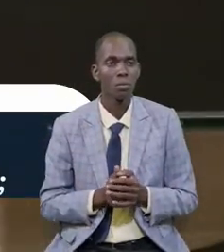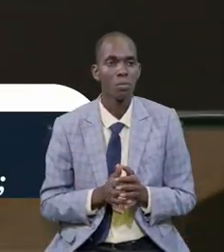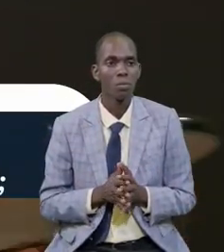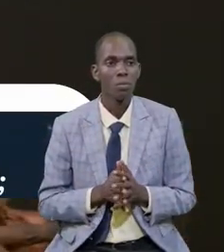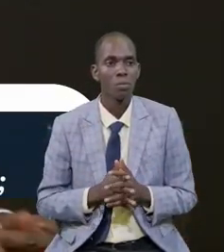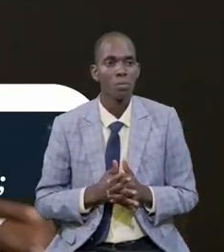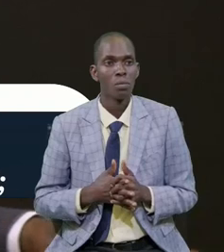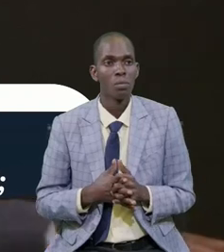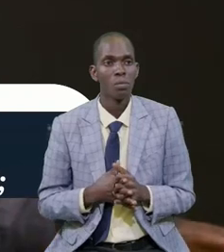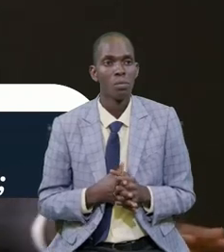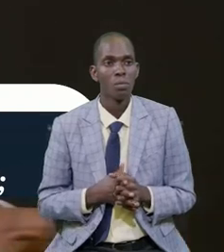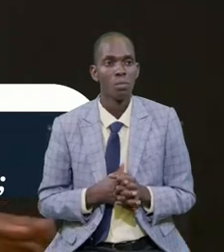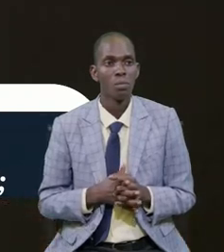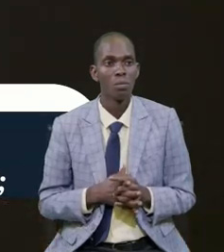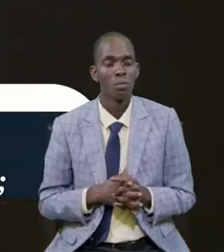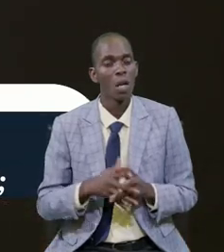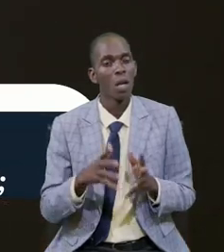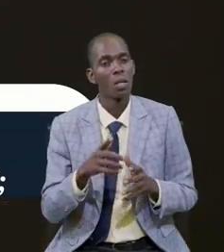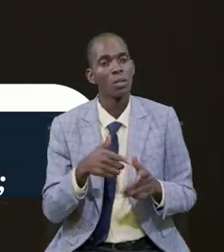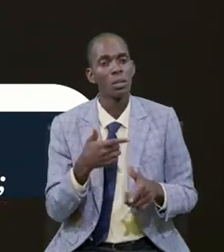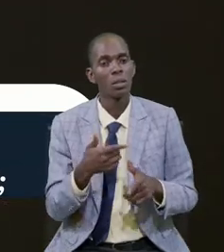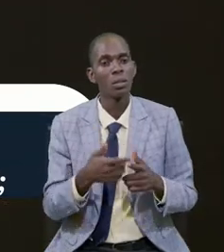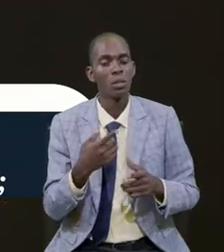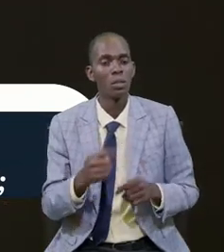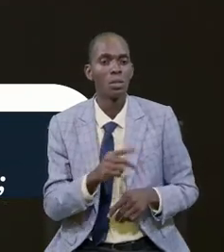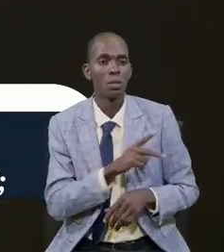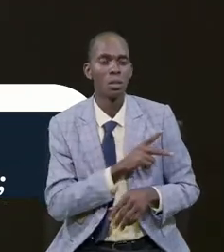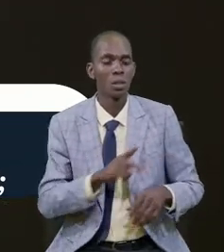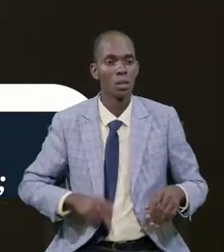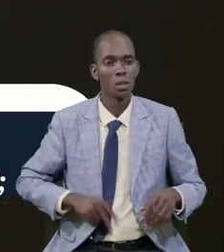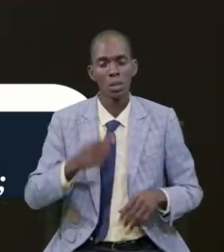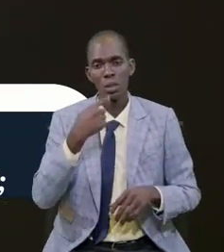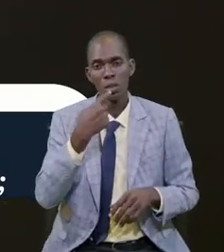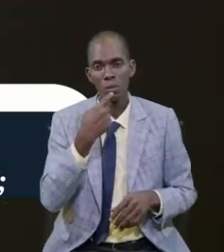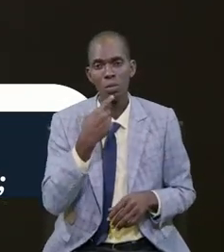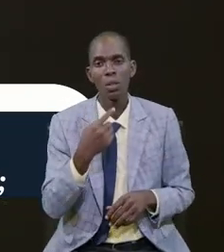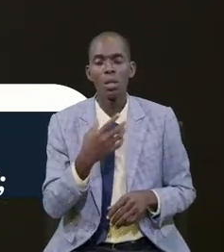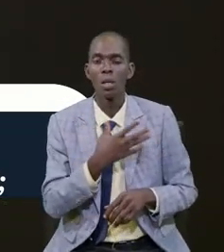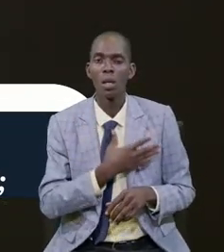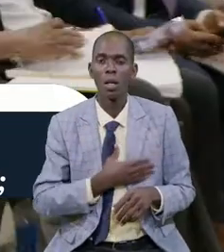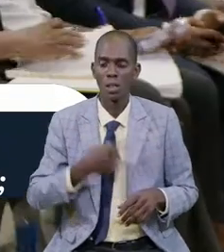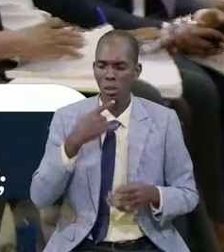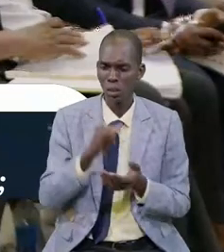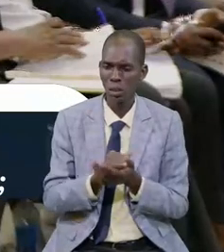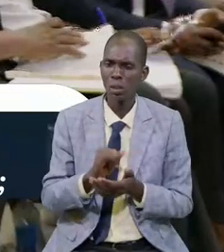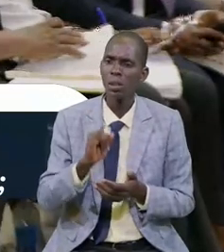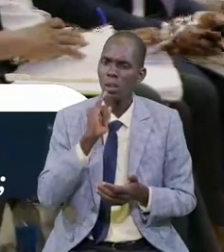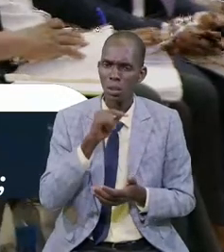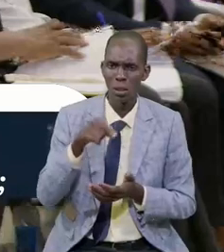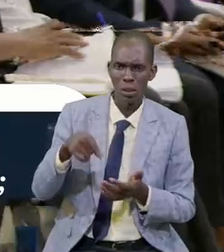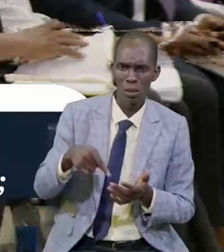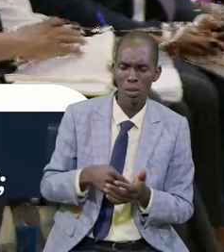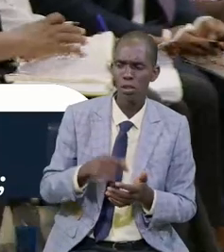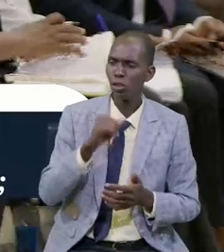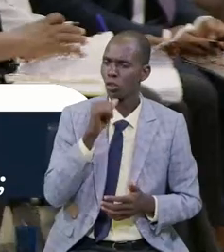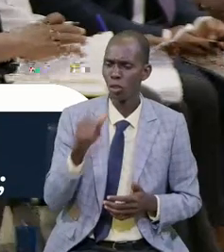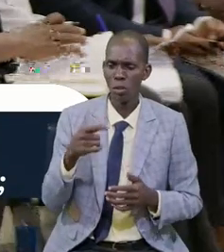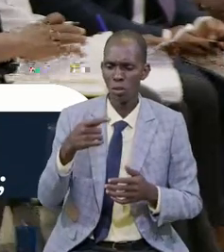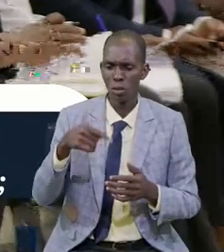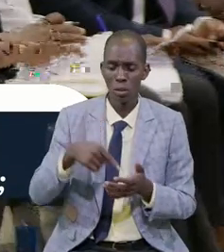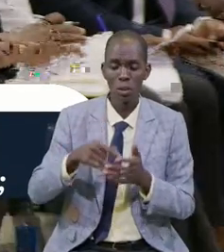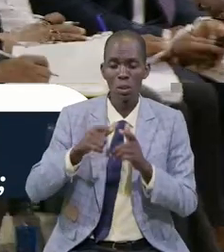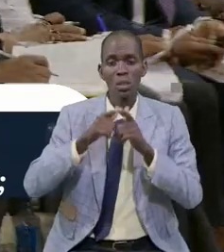Daniel 4, verset 30. Le roi prit la parole et dit, « N'est-ce pas ici Babylone